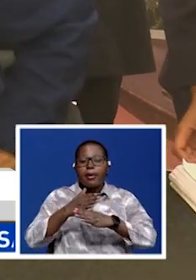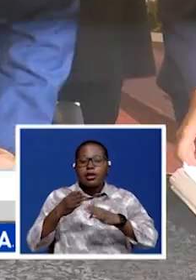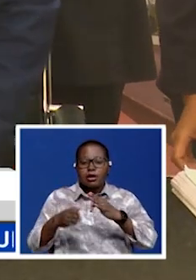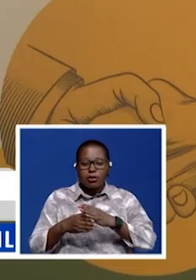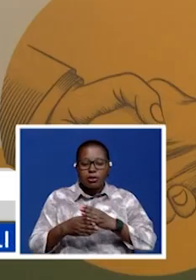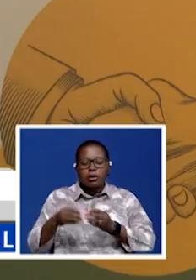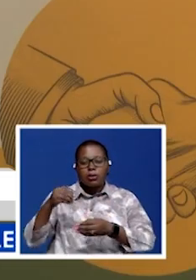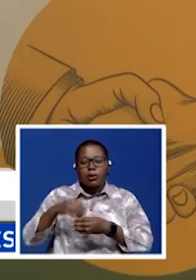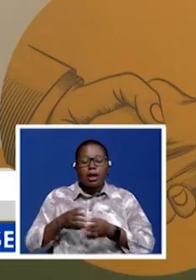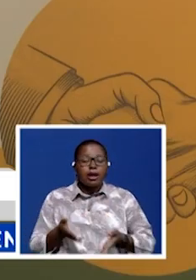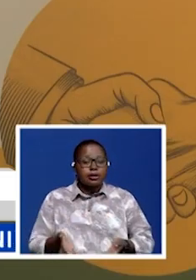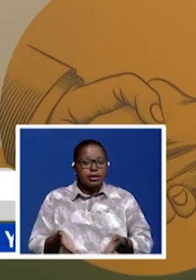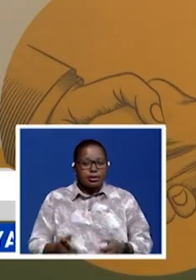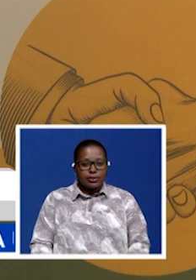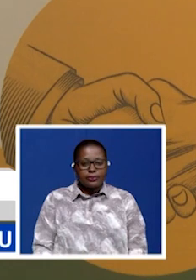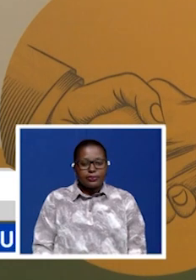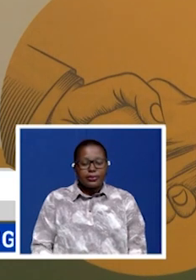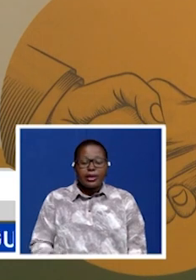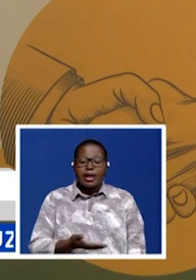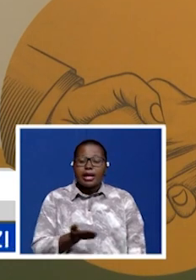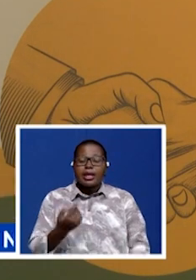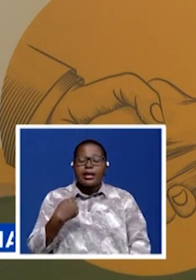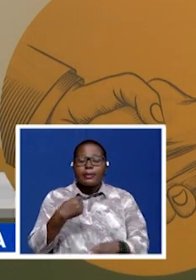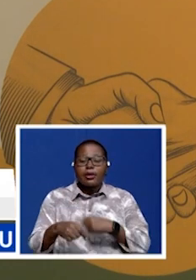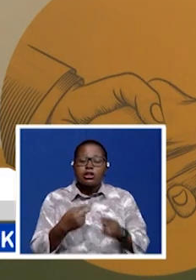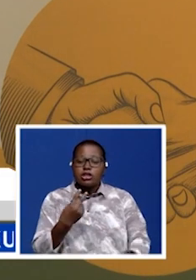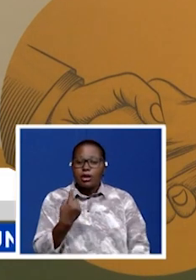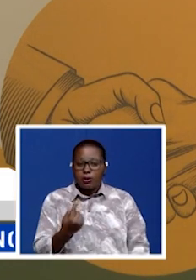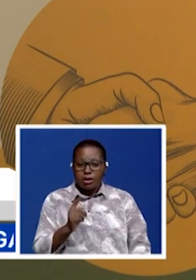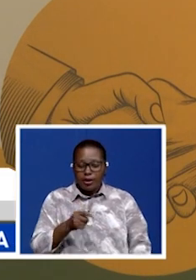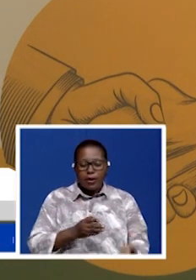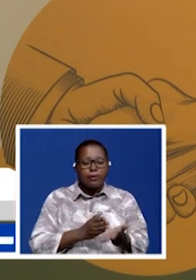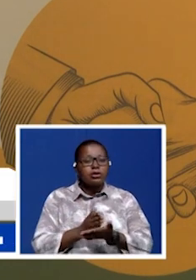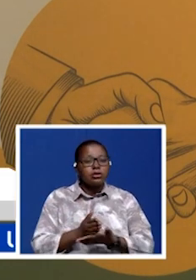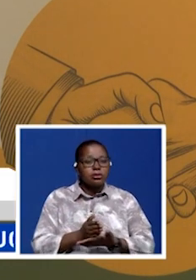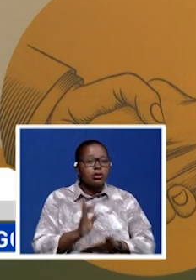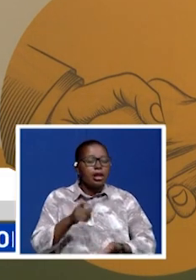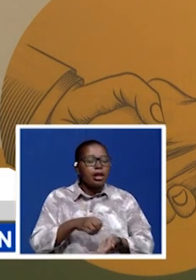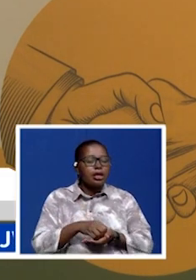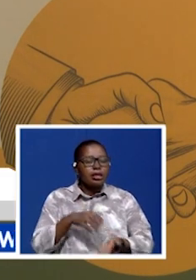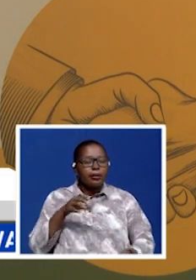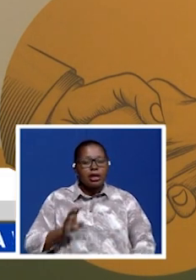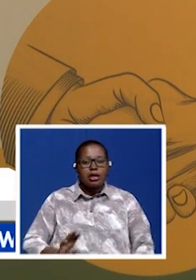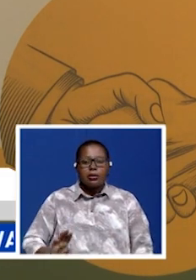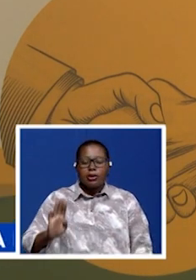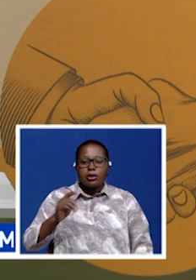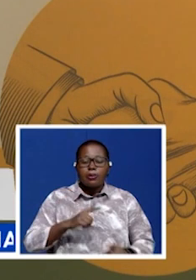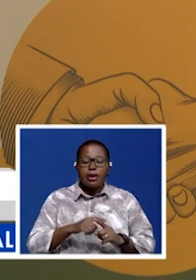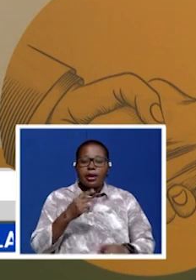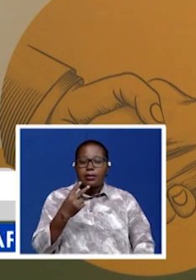majengo ya kisasa hii miradi 21 ambayo imeadhinishwa Ina thamani Ya bilioni 27